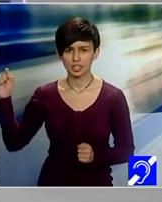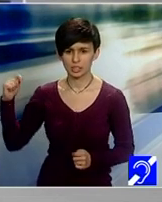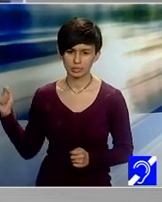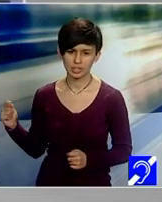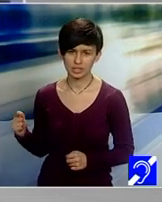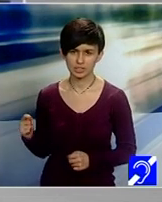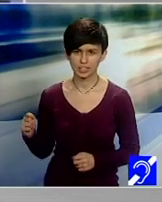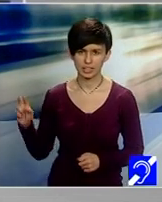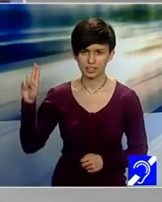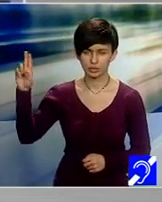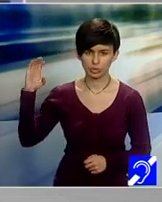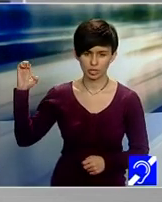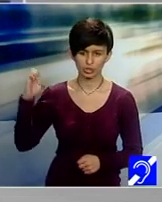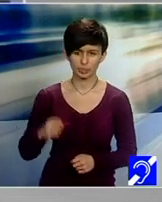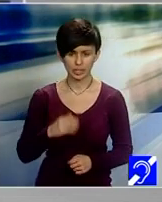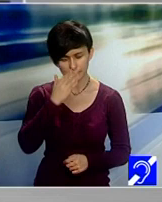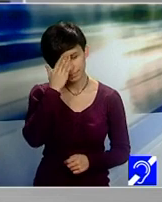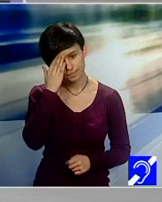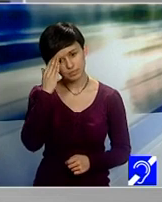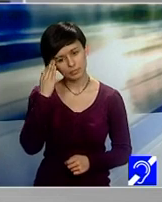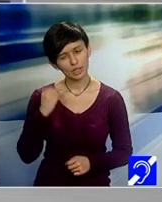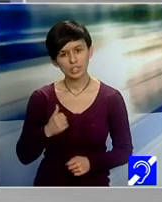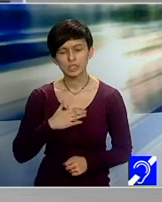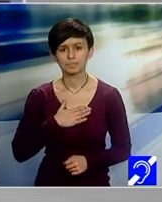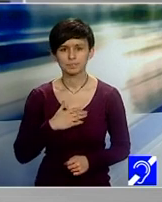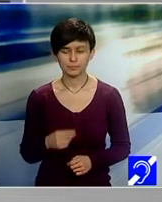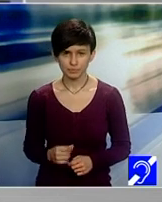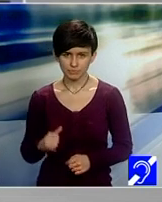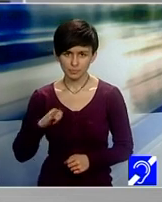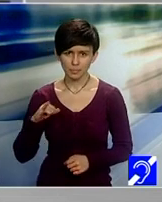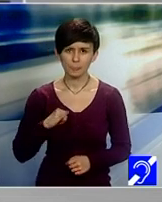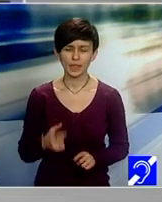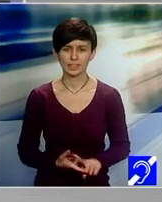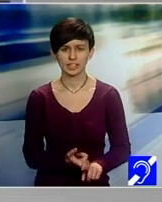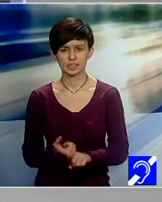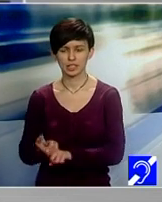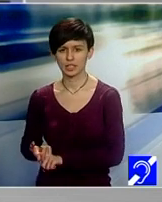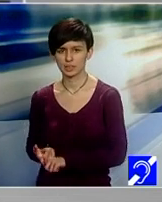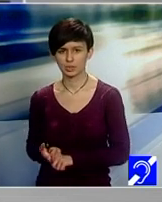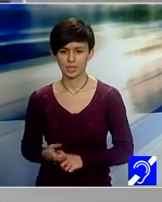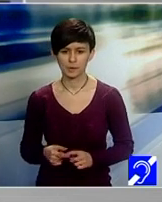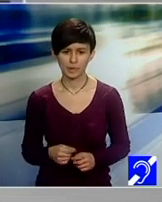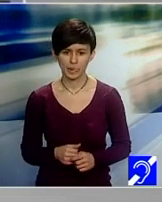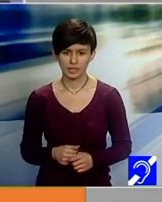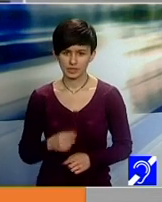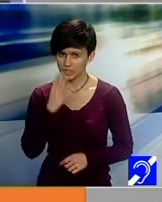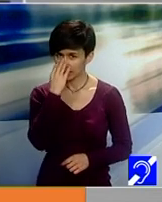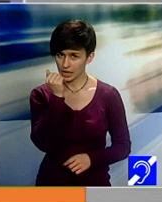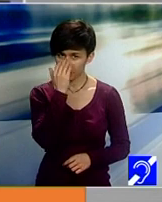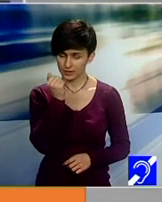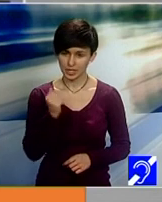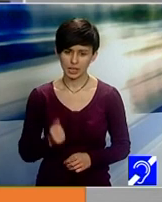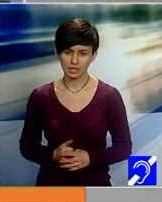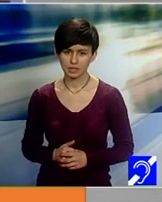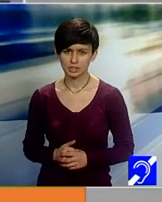dar și în afara Uniunii Europene. Avem cele mai interesante legături pe care le avem sunt în Africa. Chiar astăzi am trimis semințe în